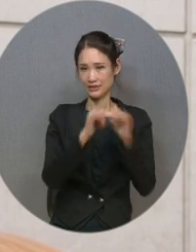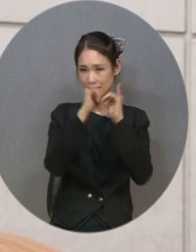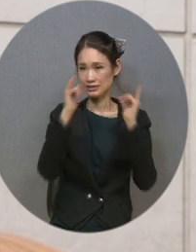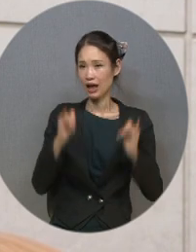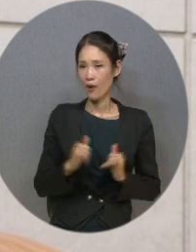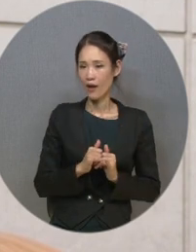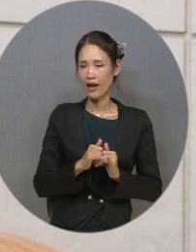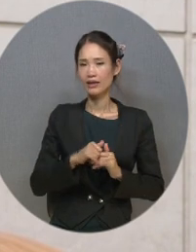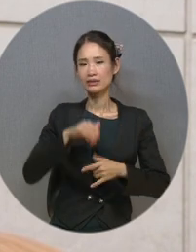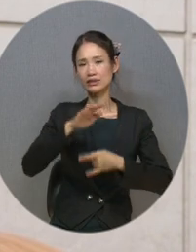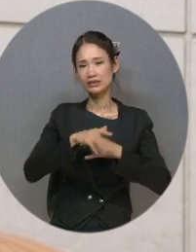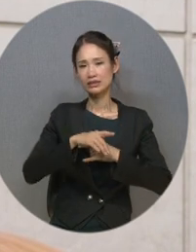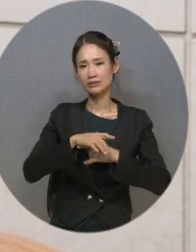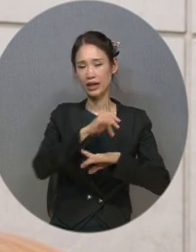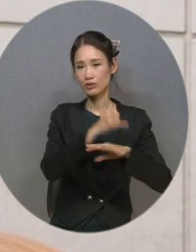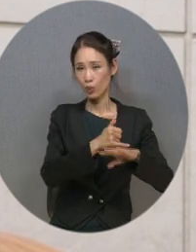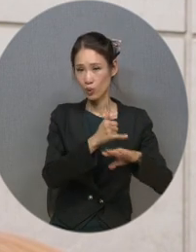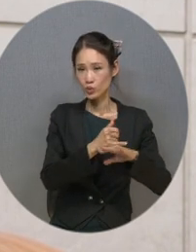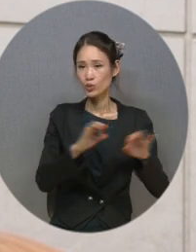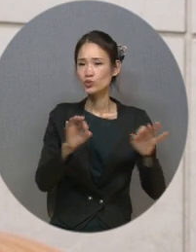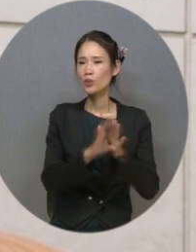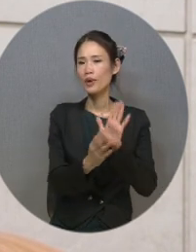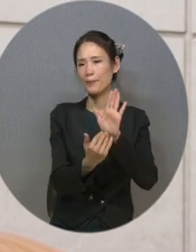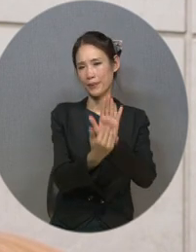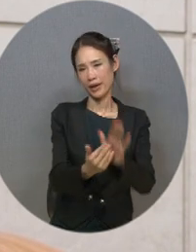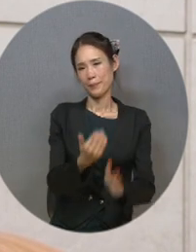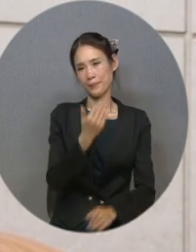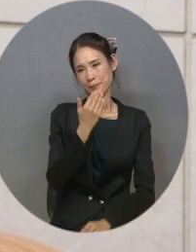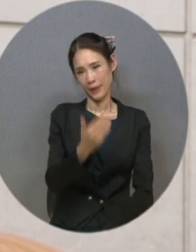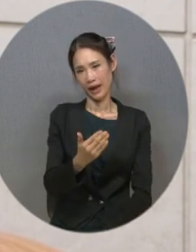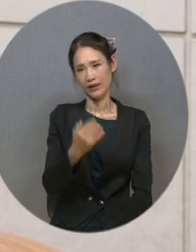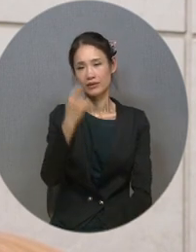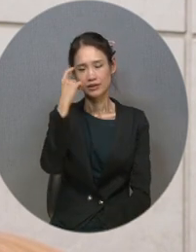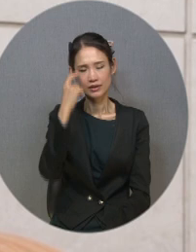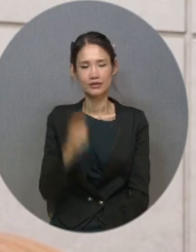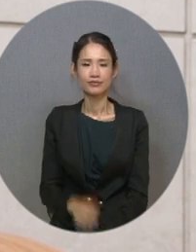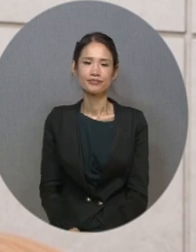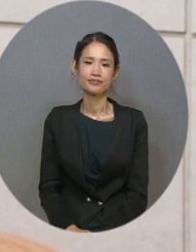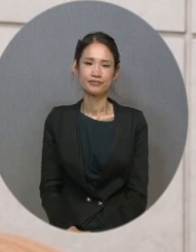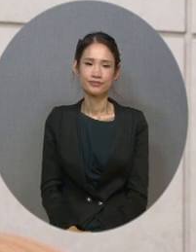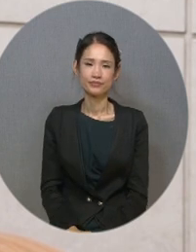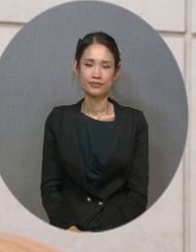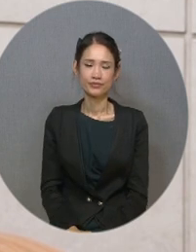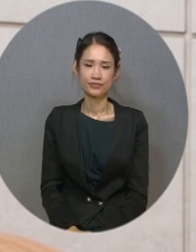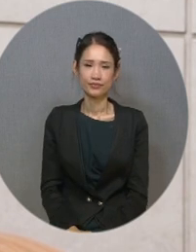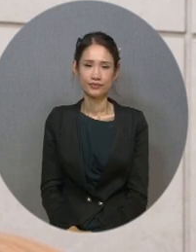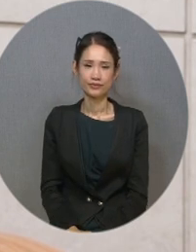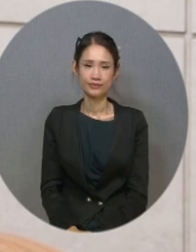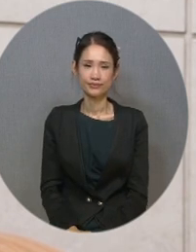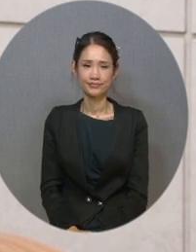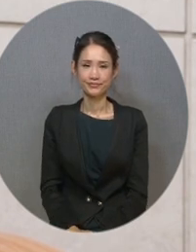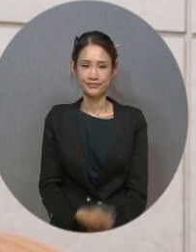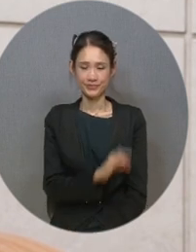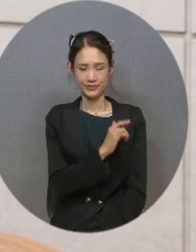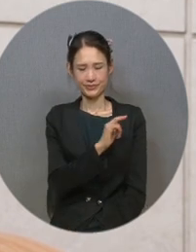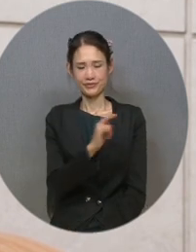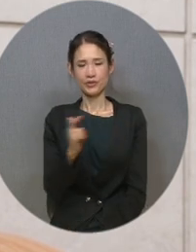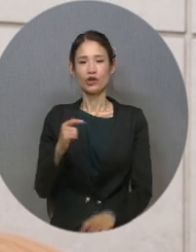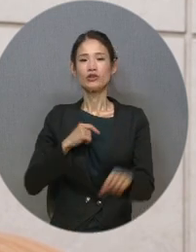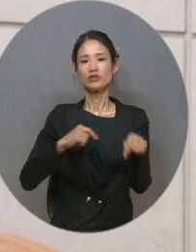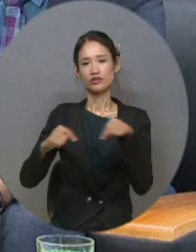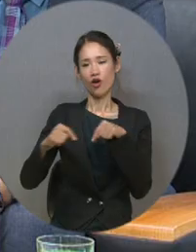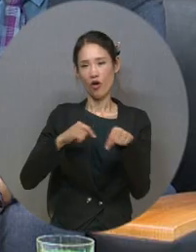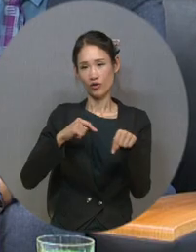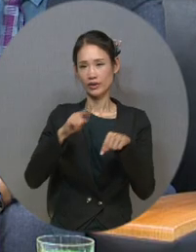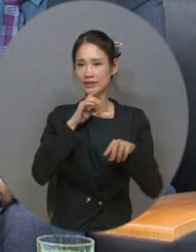소멸도 막을 수 있지 않겠는가 그런 생각을 합니다. 그래서 저희들이 이제 여러 가지